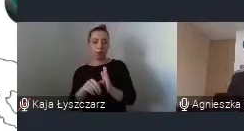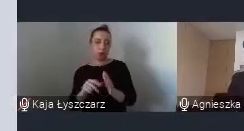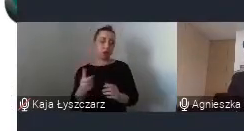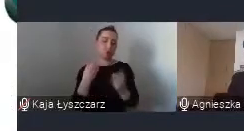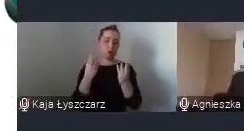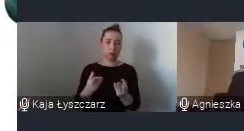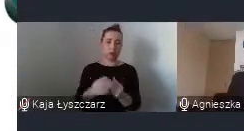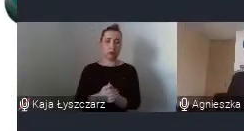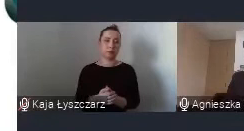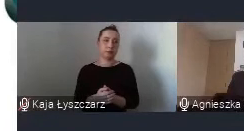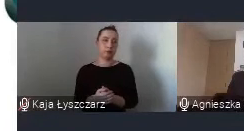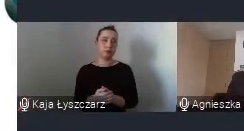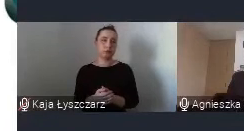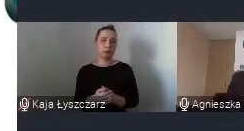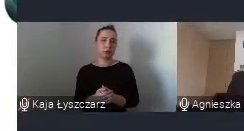ważne.